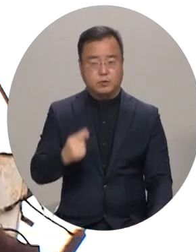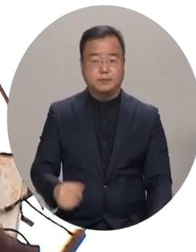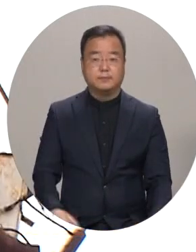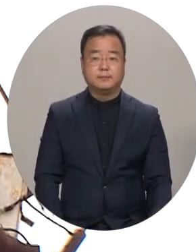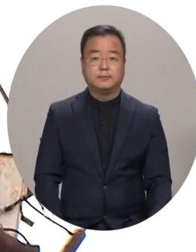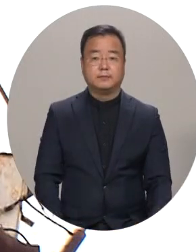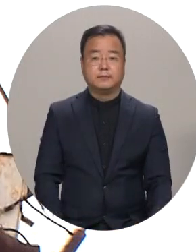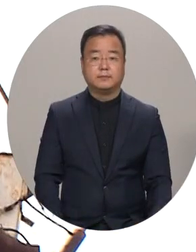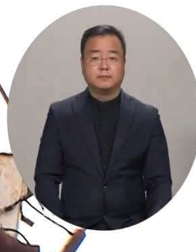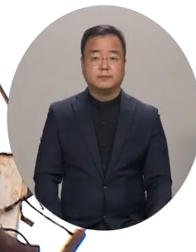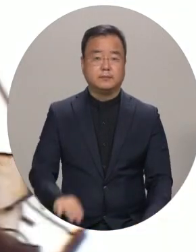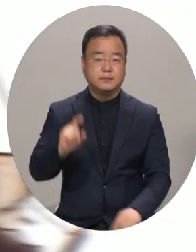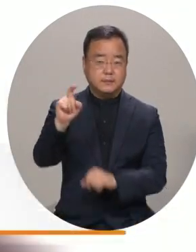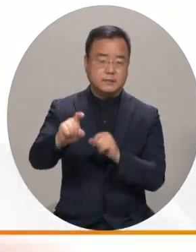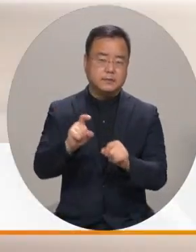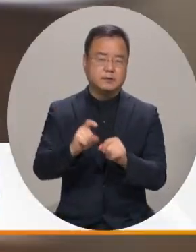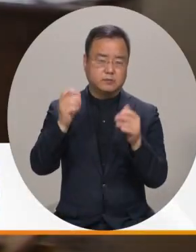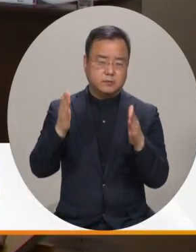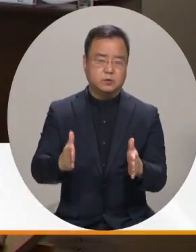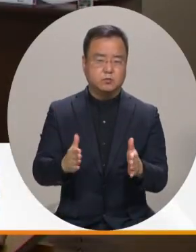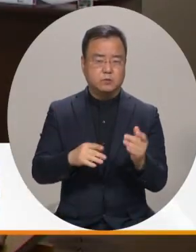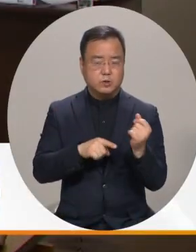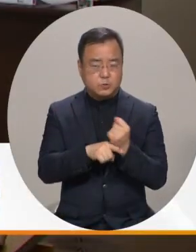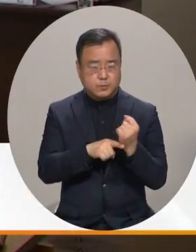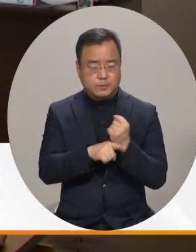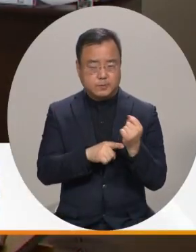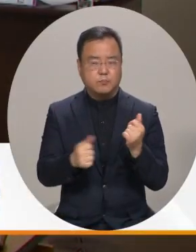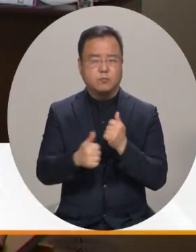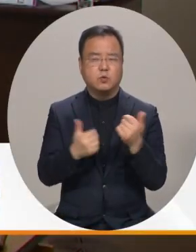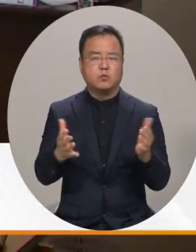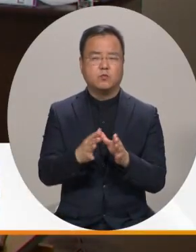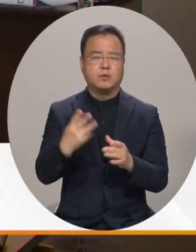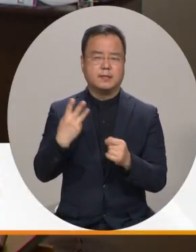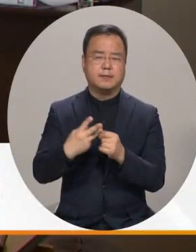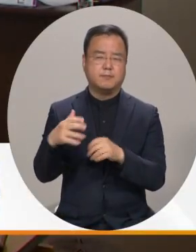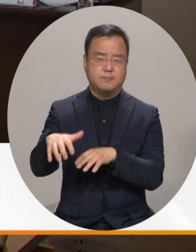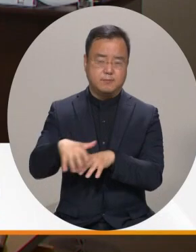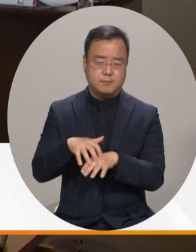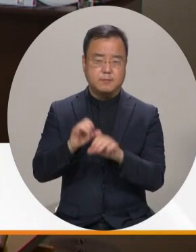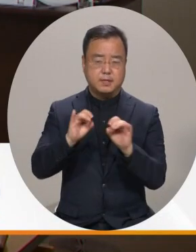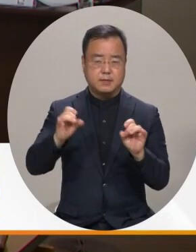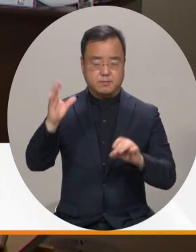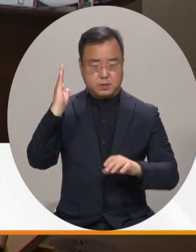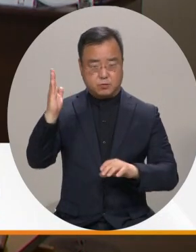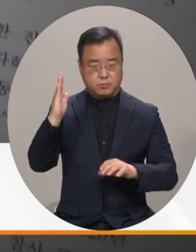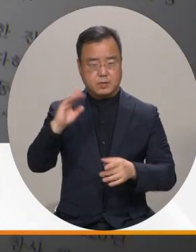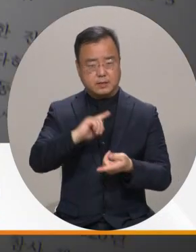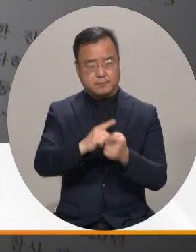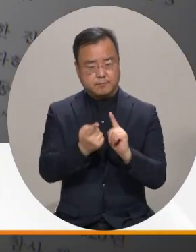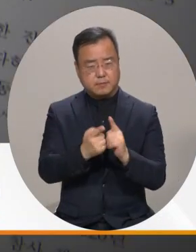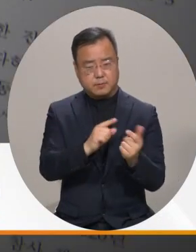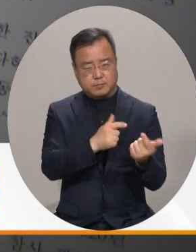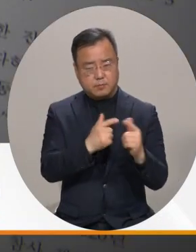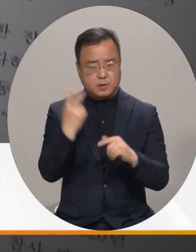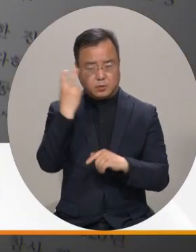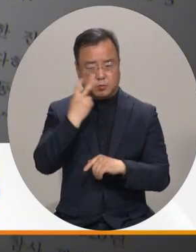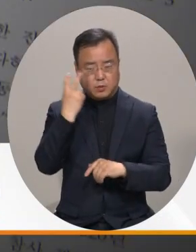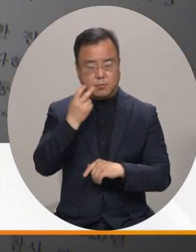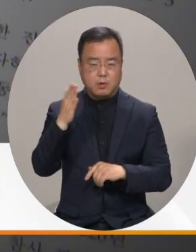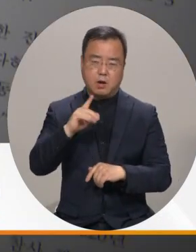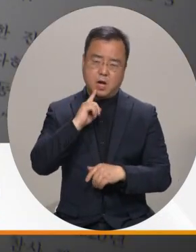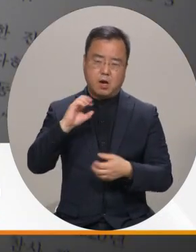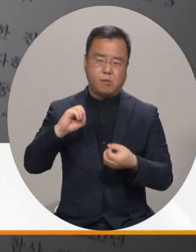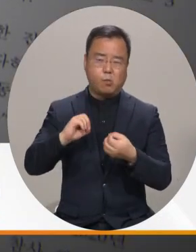못했습니다 10년 동안 세 번의 조사 위원회가 꾸려졌고 각각의 주장을 다각도로 검증했습니다 모순된 결과를